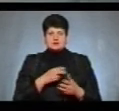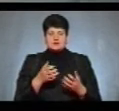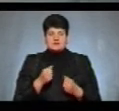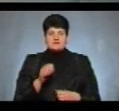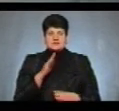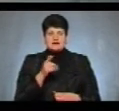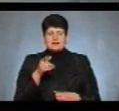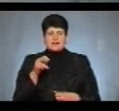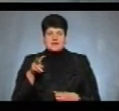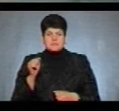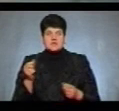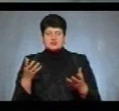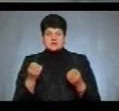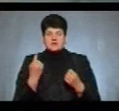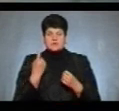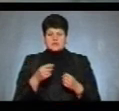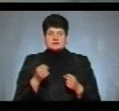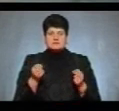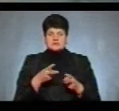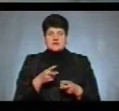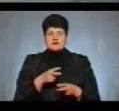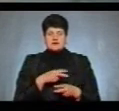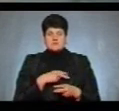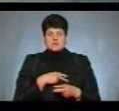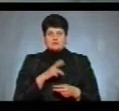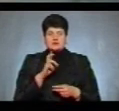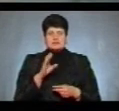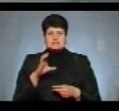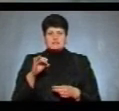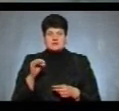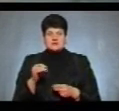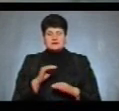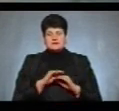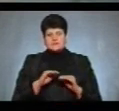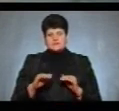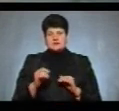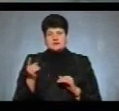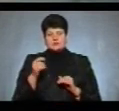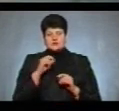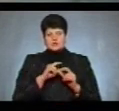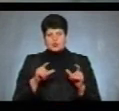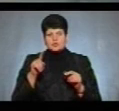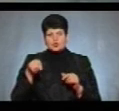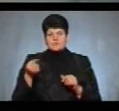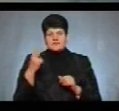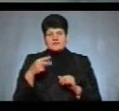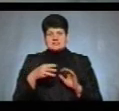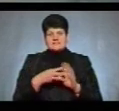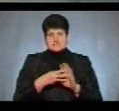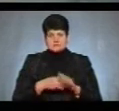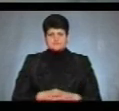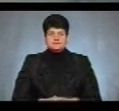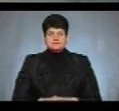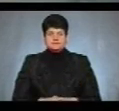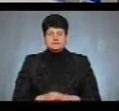Глемба. Ще один спеціальний приз дістався 12-річному Богданові Насипаному, учневі Тернопільської загальноосвітньої школи номер 28.